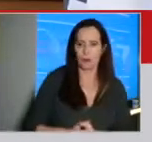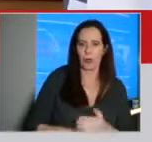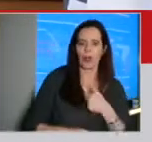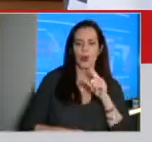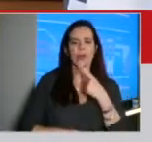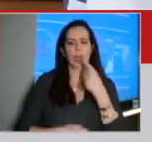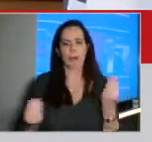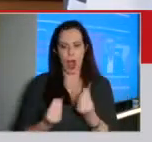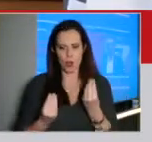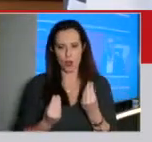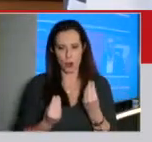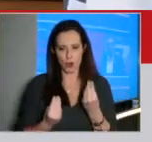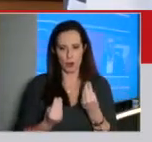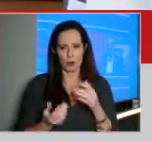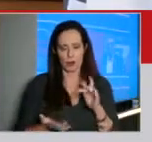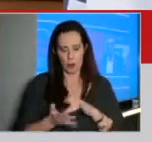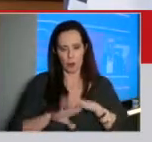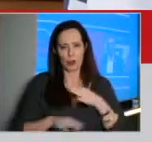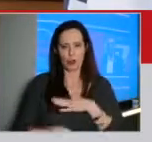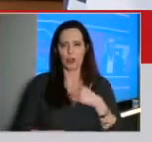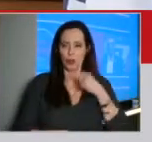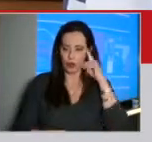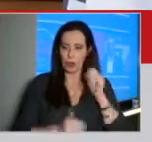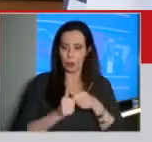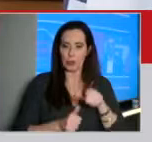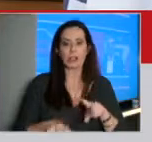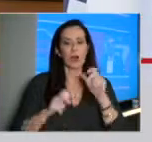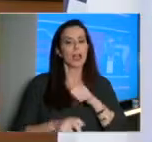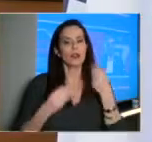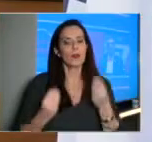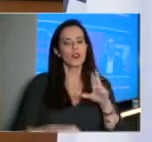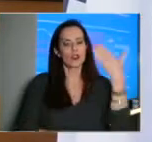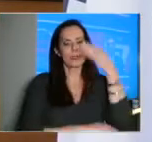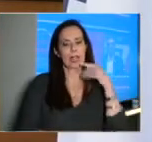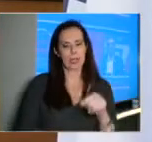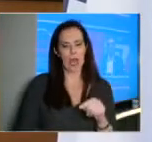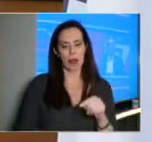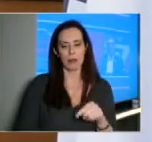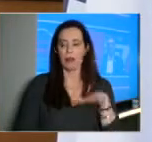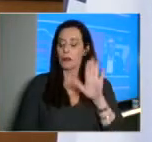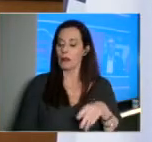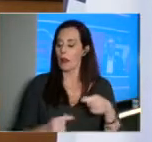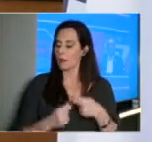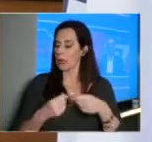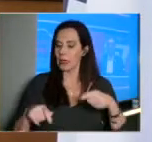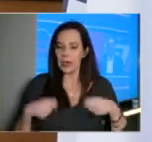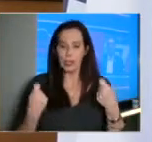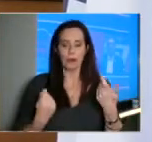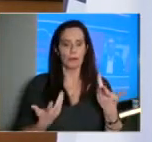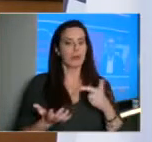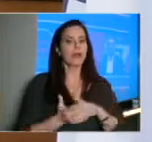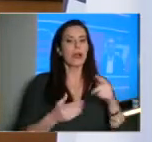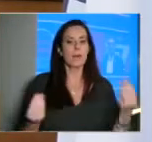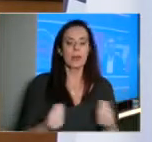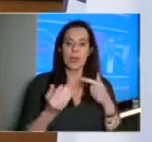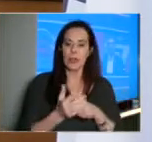רוצה לומר משהו מהזווית המאוד מקצועית שלי. אני חושב שהספורט זה ההזדמנות הכי גדולה שיש למדינת ישראל. גם ככלי חינוכי, גם ככלי לאומי, גם ככלי